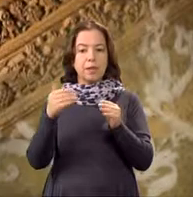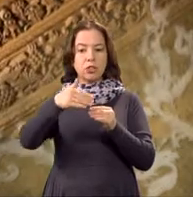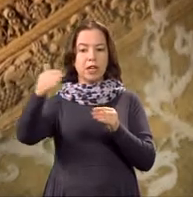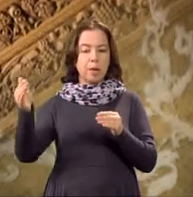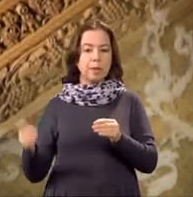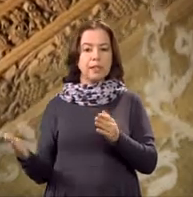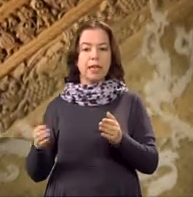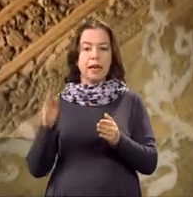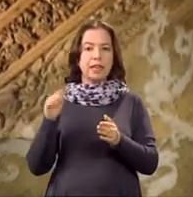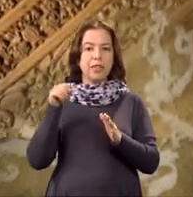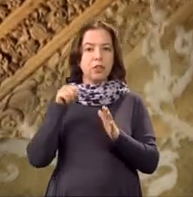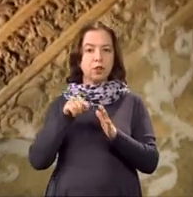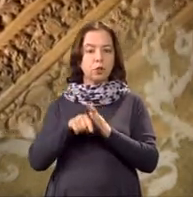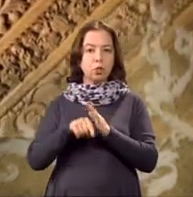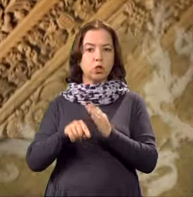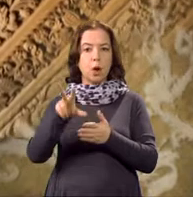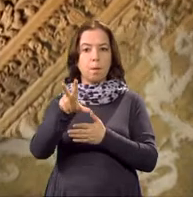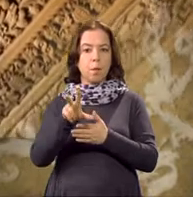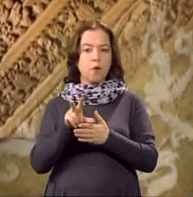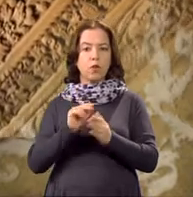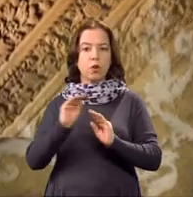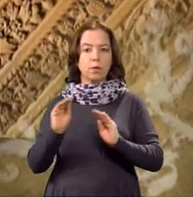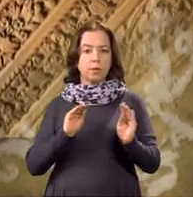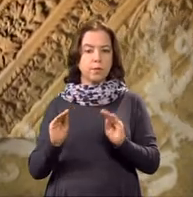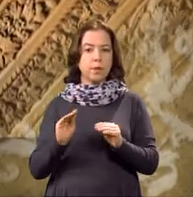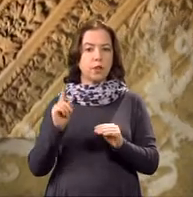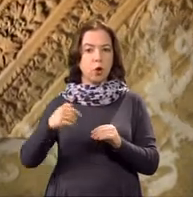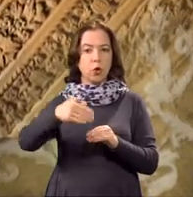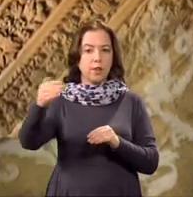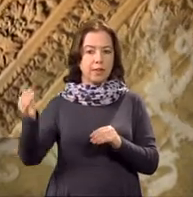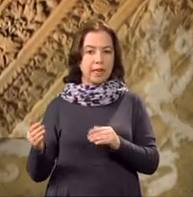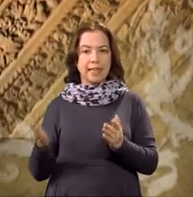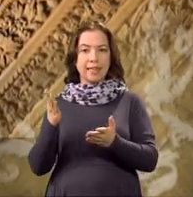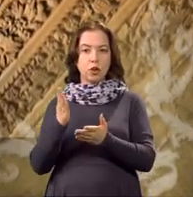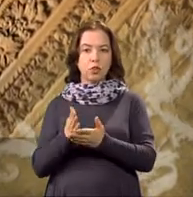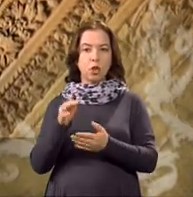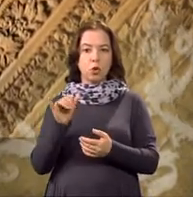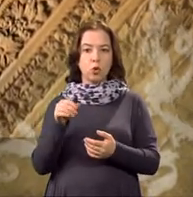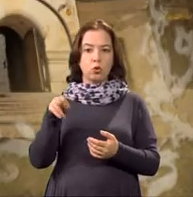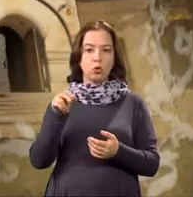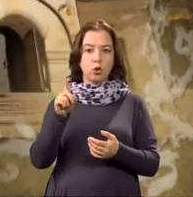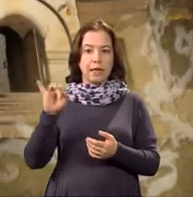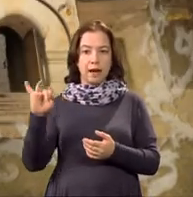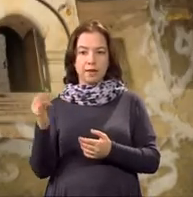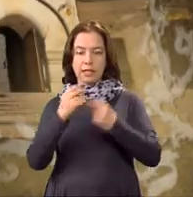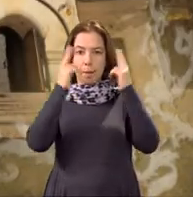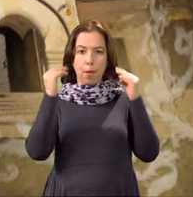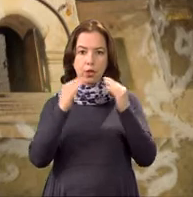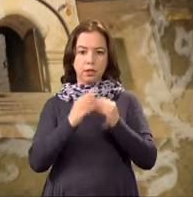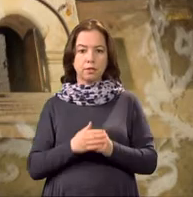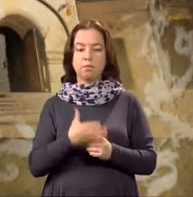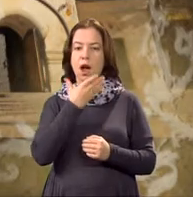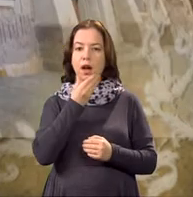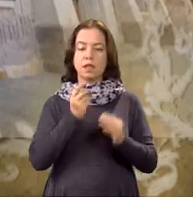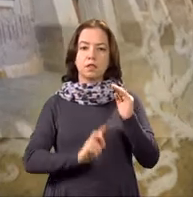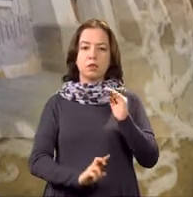яка навіть внутрішньо повторює інтер'єр того бічного вівтаря, який розташований в Дохіарському монастирі. Красень